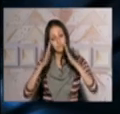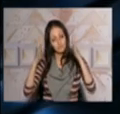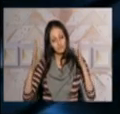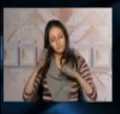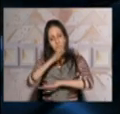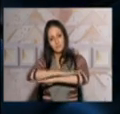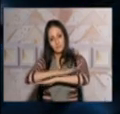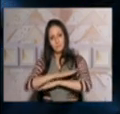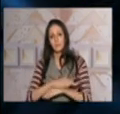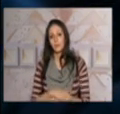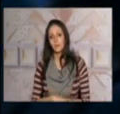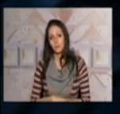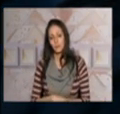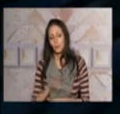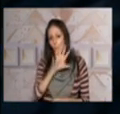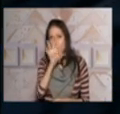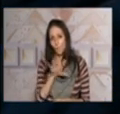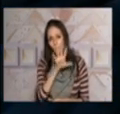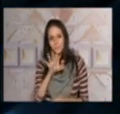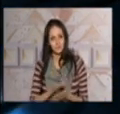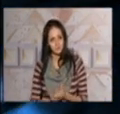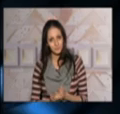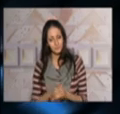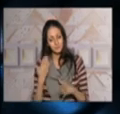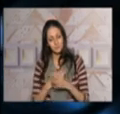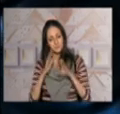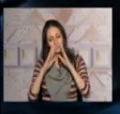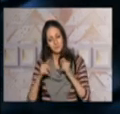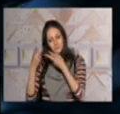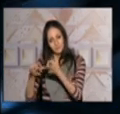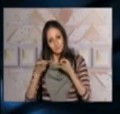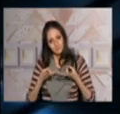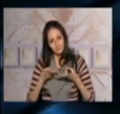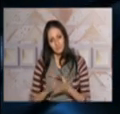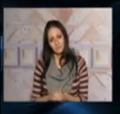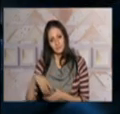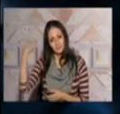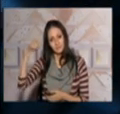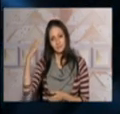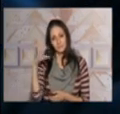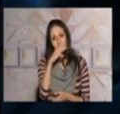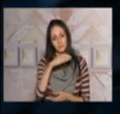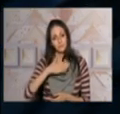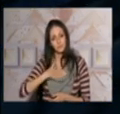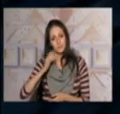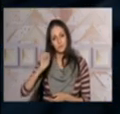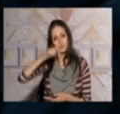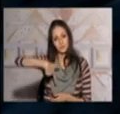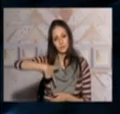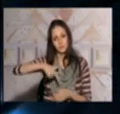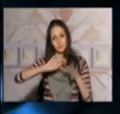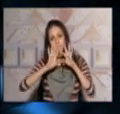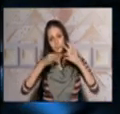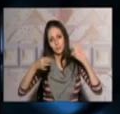الأوروبيون كثيرا، لأن مصر تستضيف كما أعلن الرئيس منذ أيام لدينا 6 ملايين من البشر